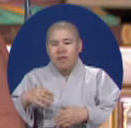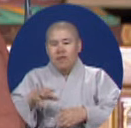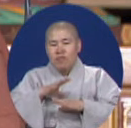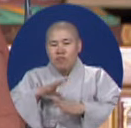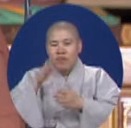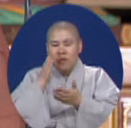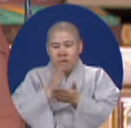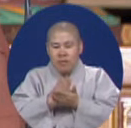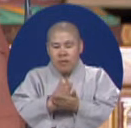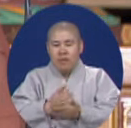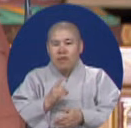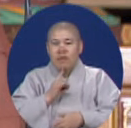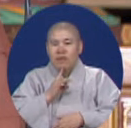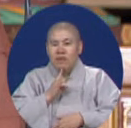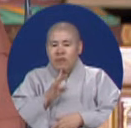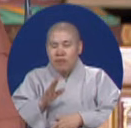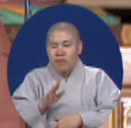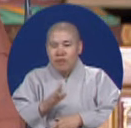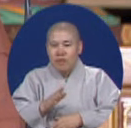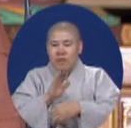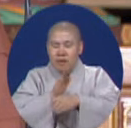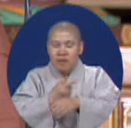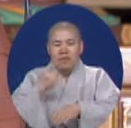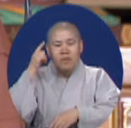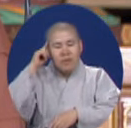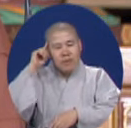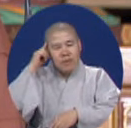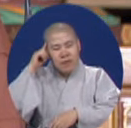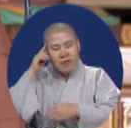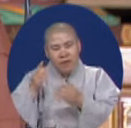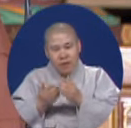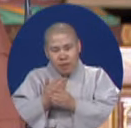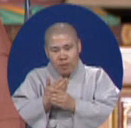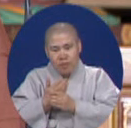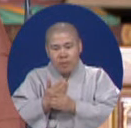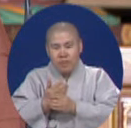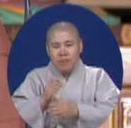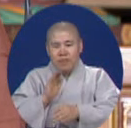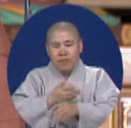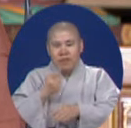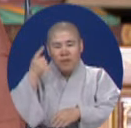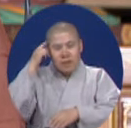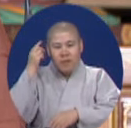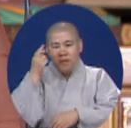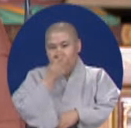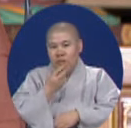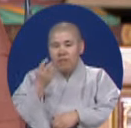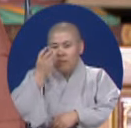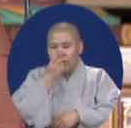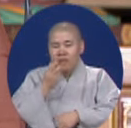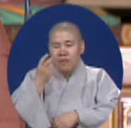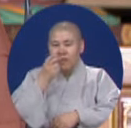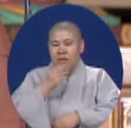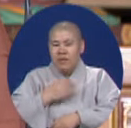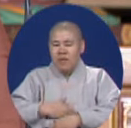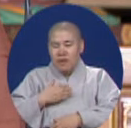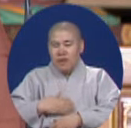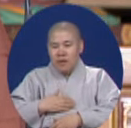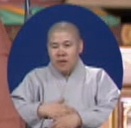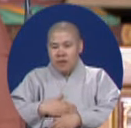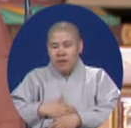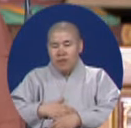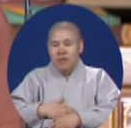유공각진이라. 오로지 망상이 일어나는구나. 그 망상인 줄을 알아서 살피는